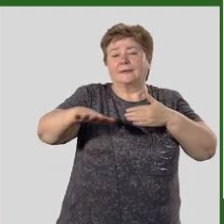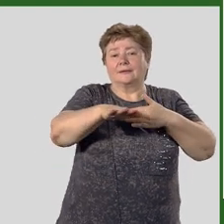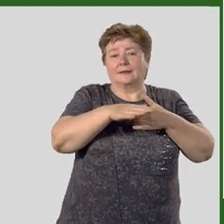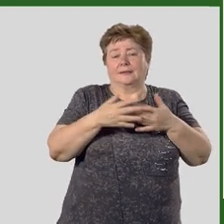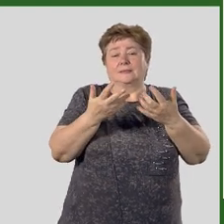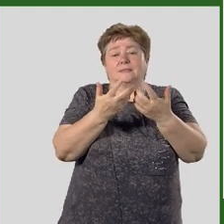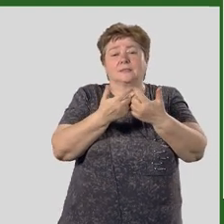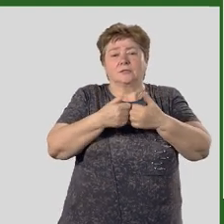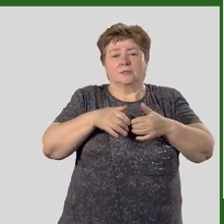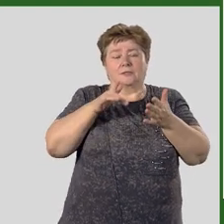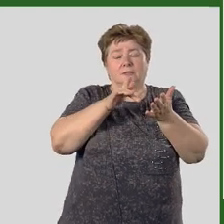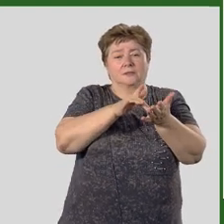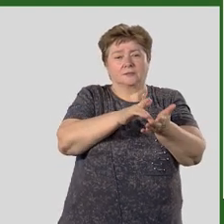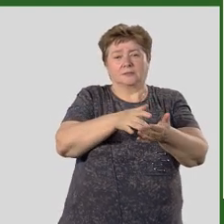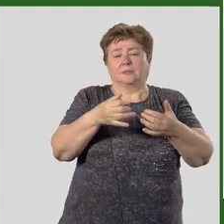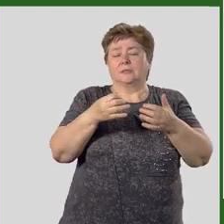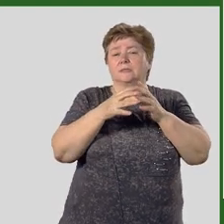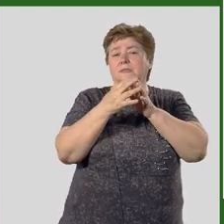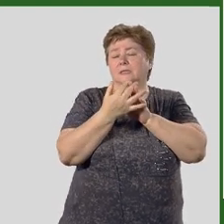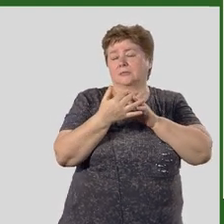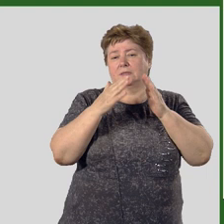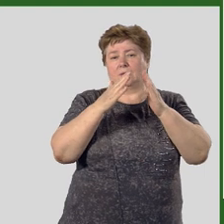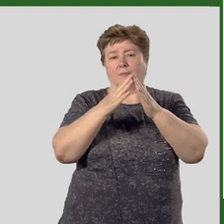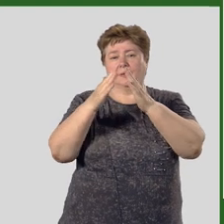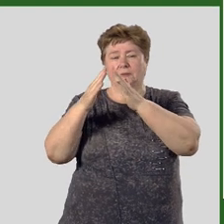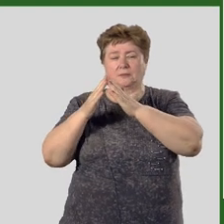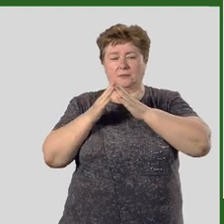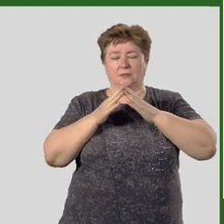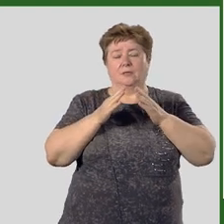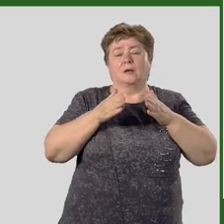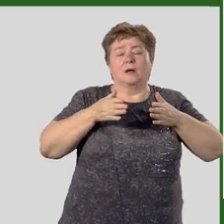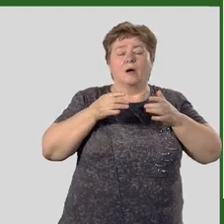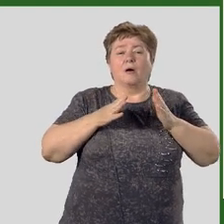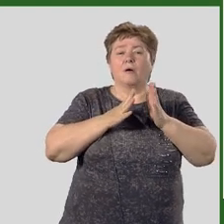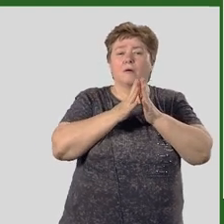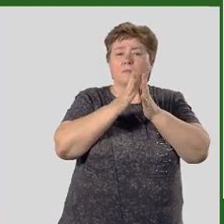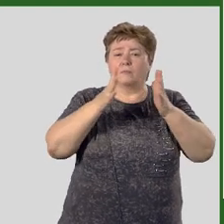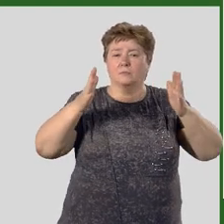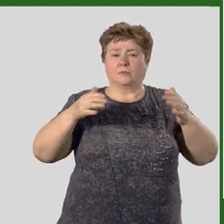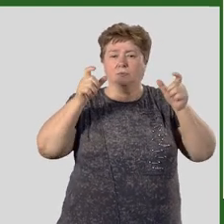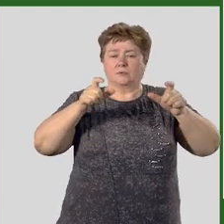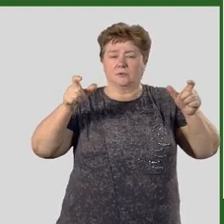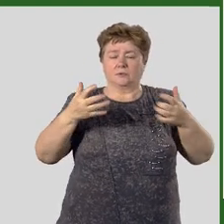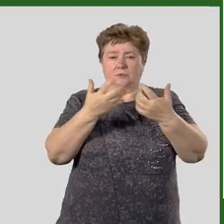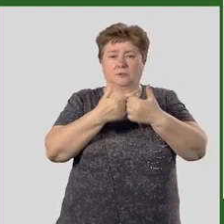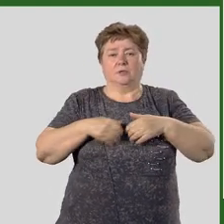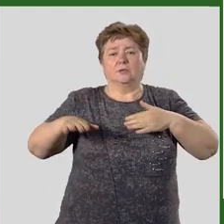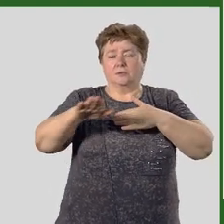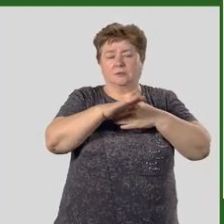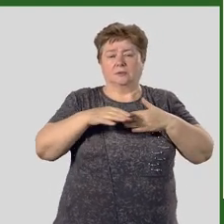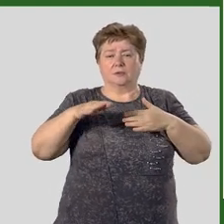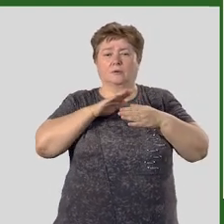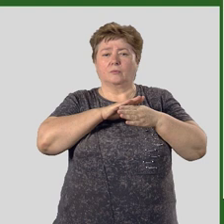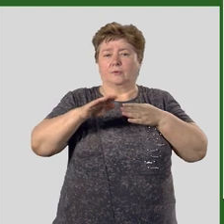Территориальное сочетание городских и сельских поселений, рост численности городского населения, территории